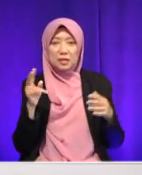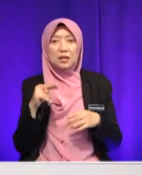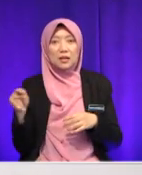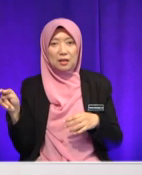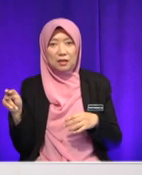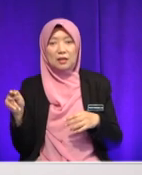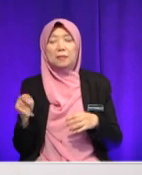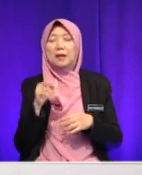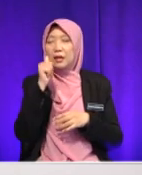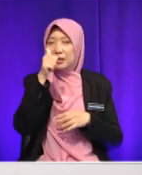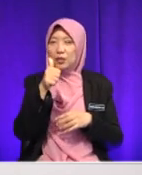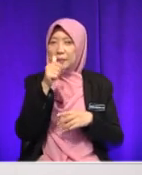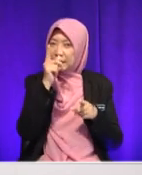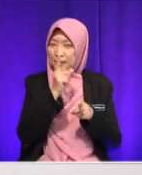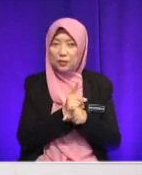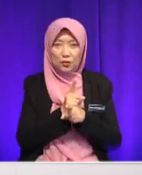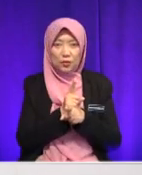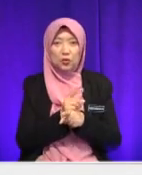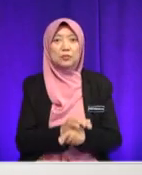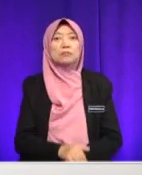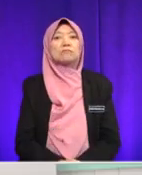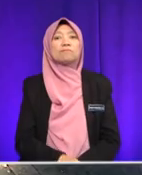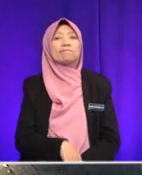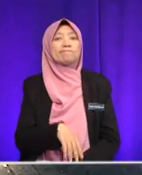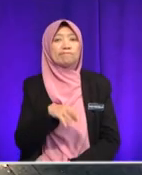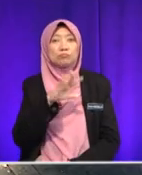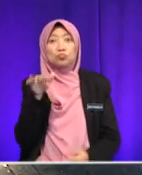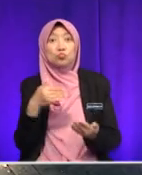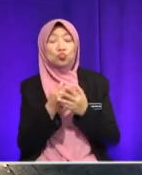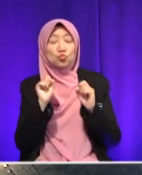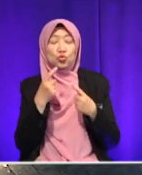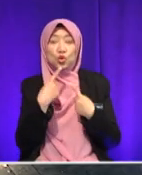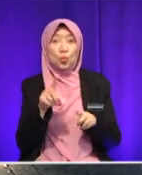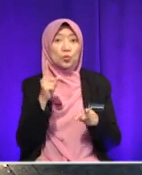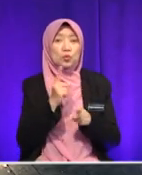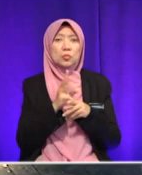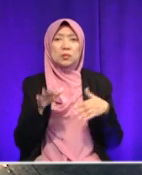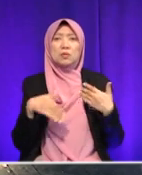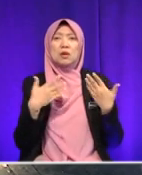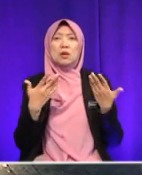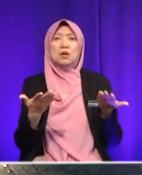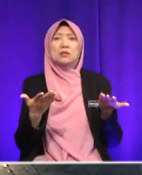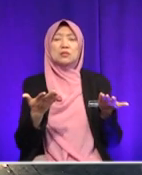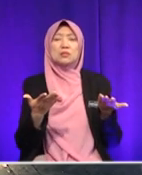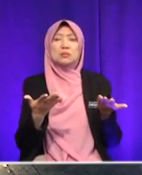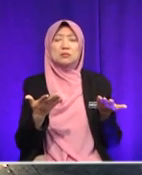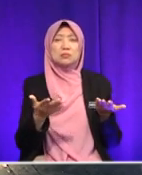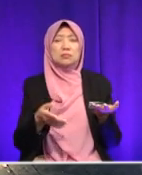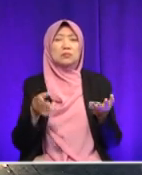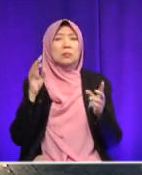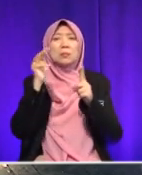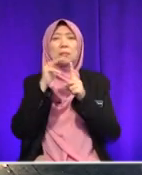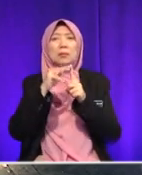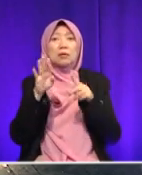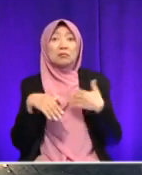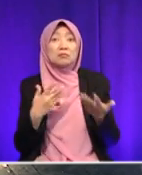Pembesaran. Bagus. Betul. Pembesaran. Nampaknya murid-murid dapat menjawab semua dengan betul. Bagaimana betul. Saya nak memberikan mereka ganjaran dekat papan markah kita